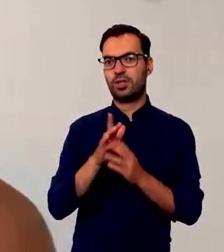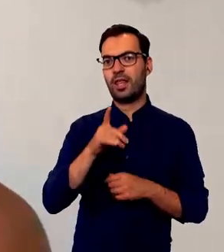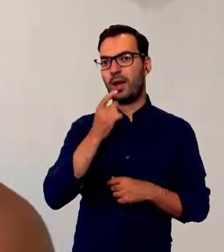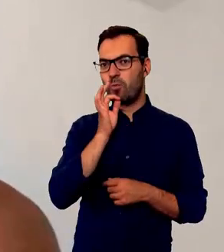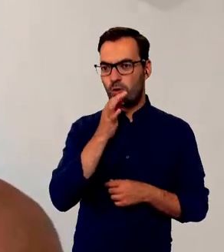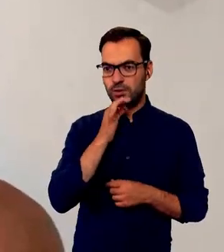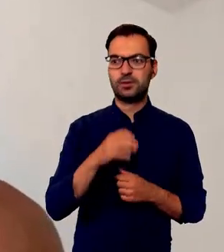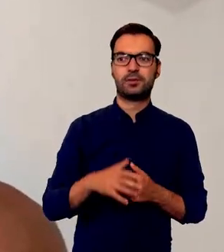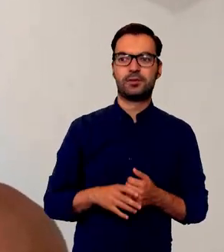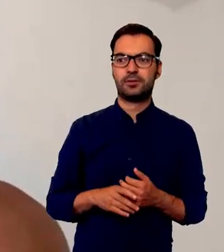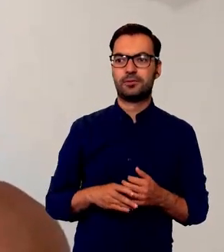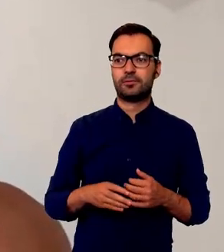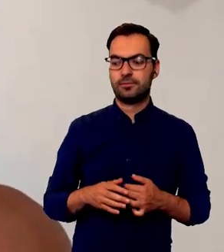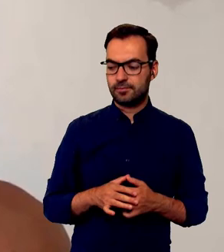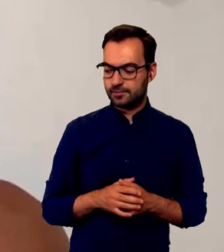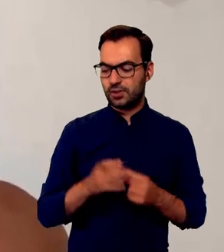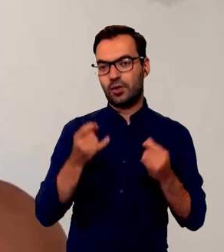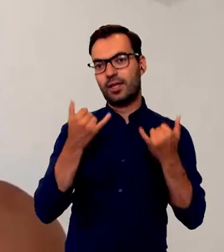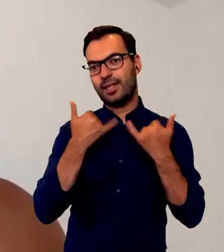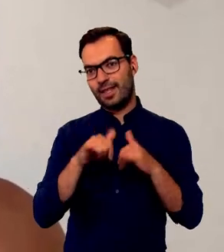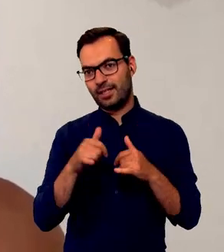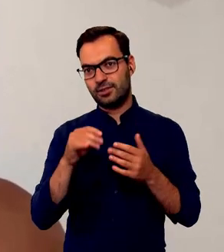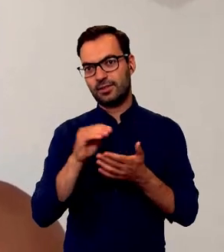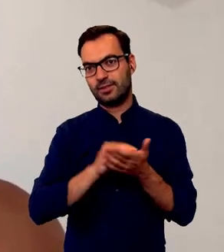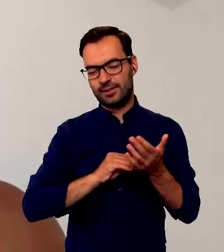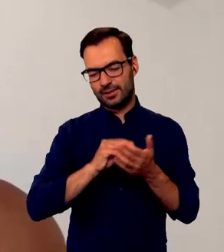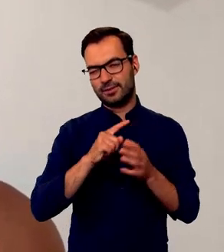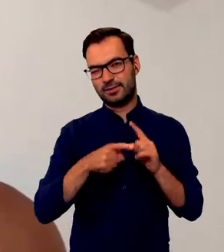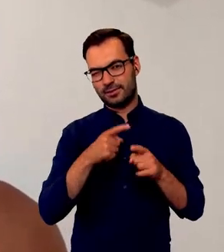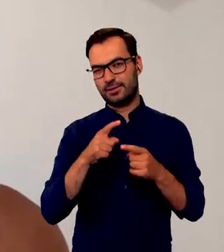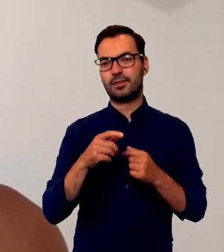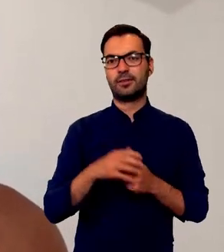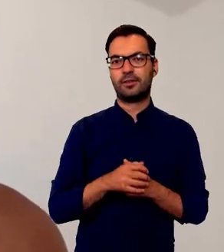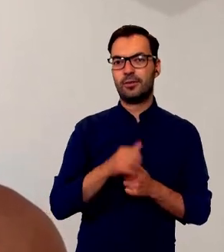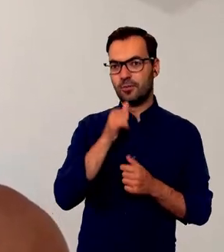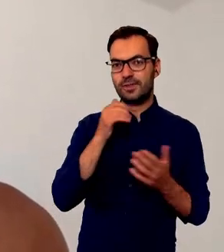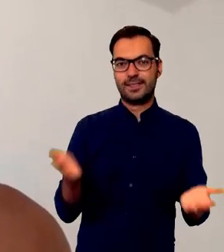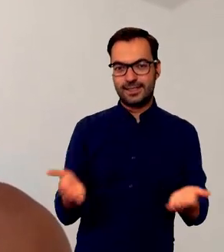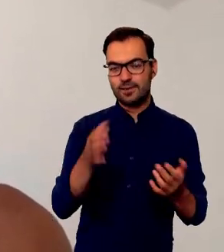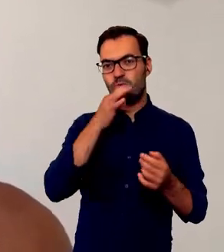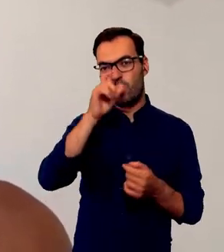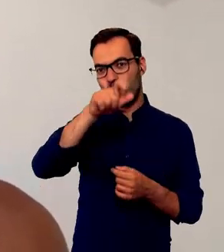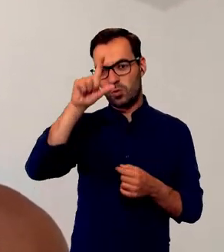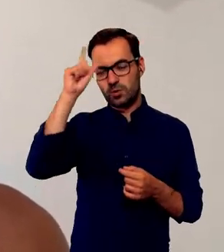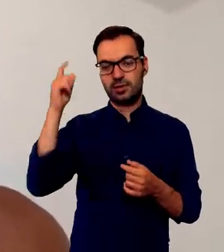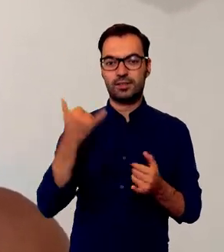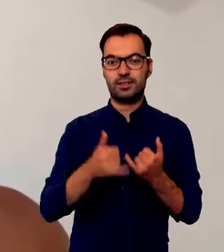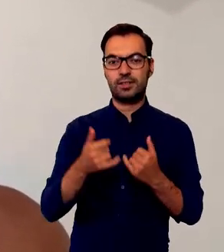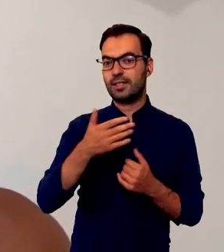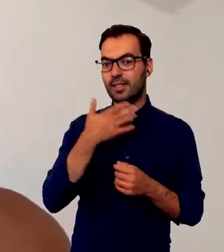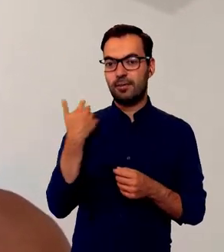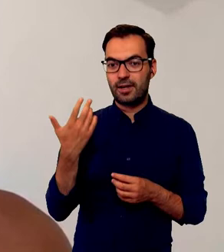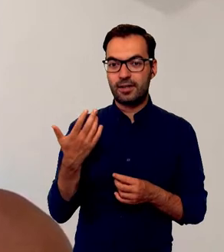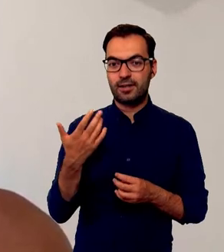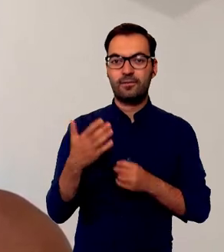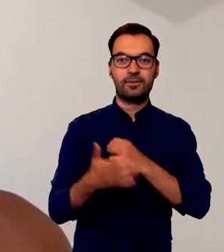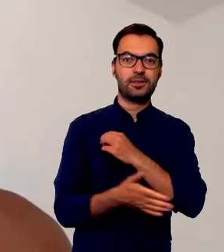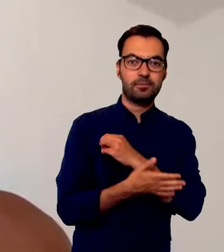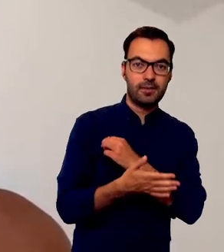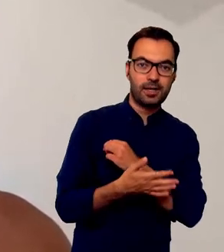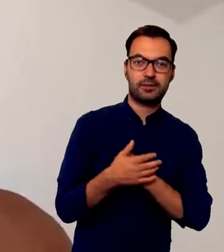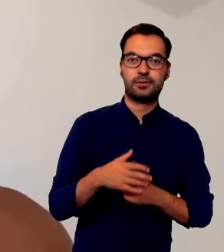książkę i troszkę inaczej bym ją napisała i zaraziłabym tych młodych ludzi, że jeżeli nie znajdują